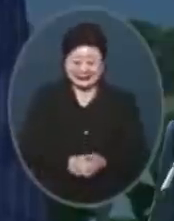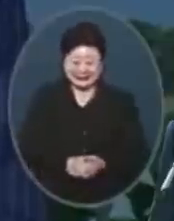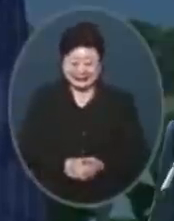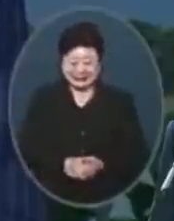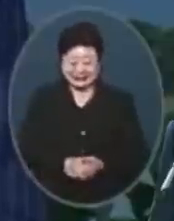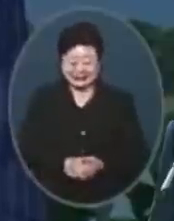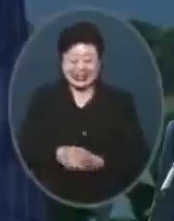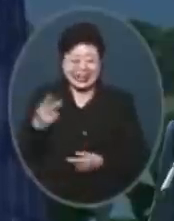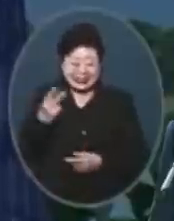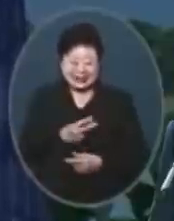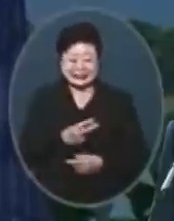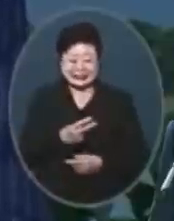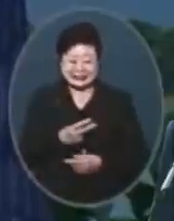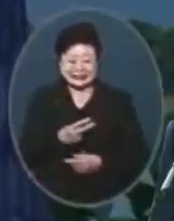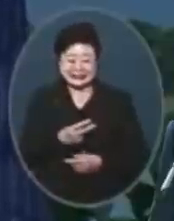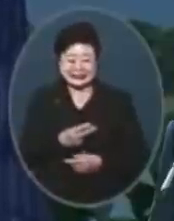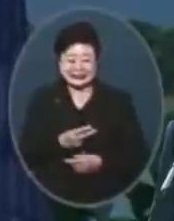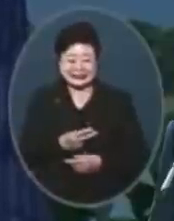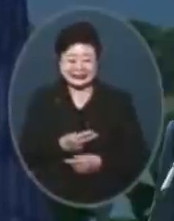그것을